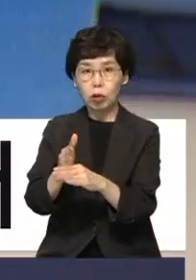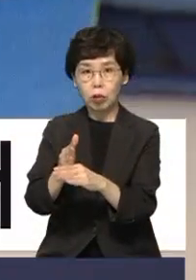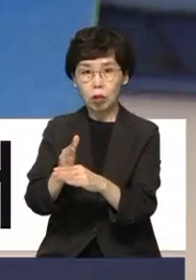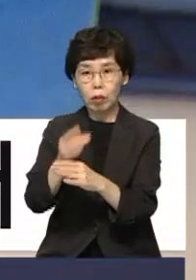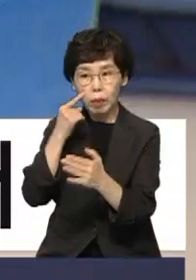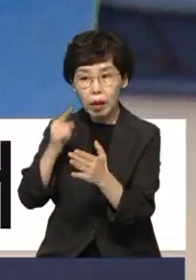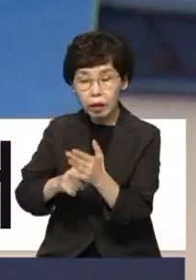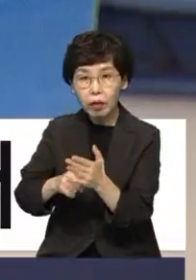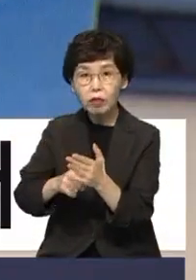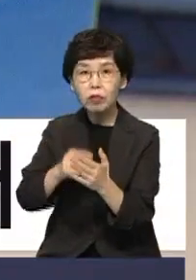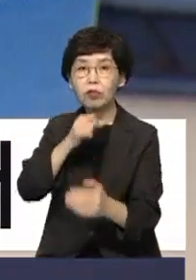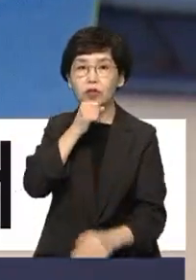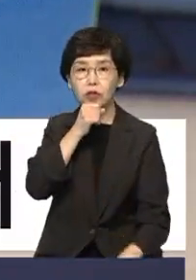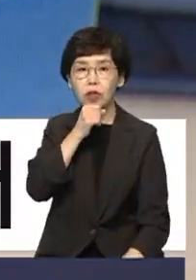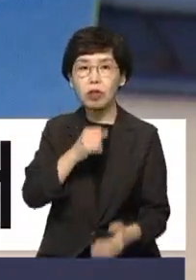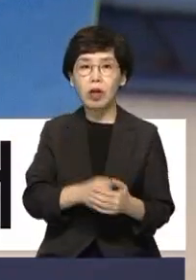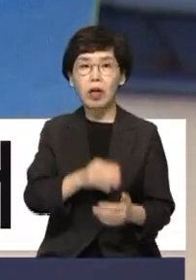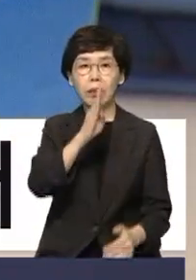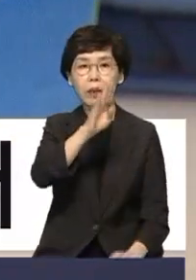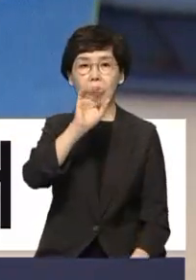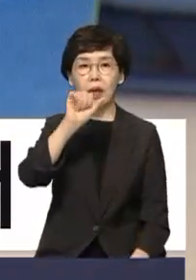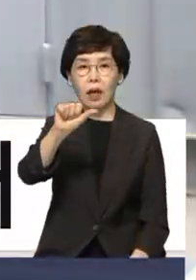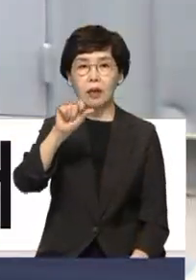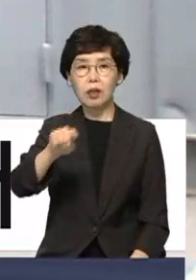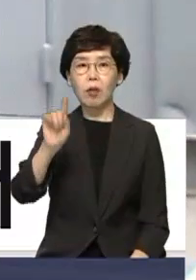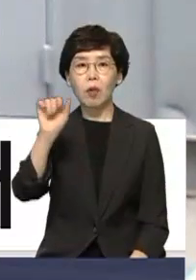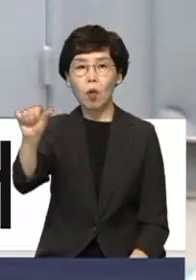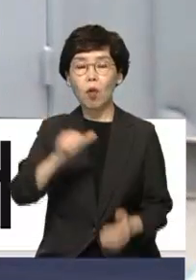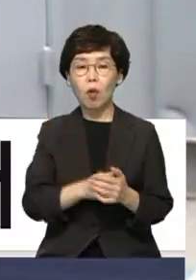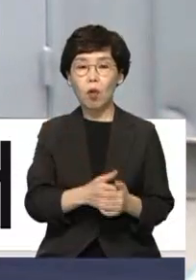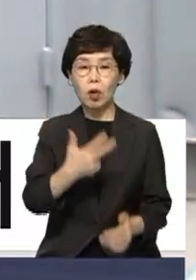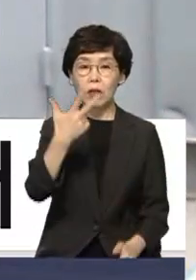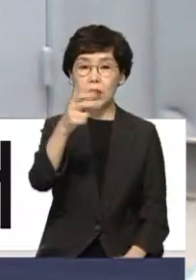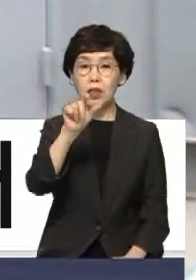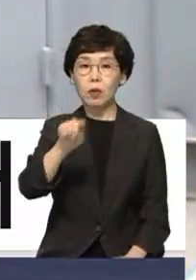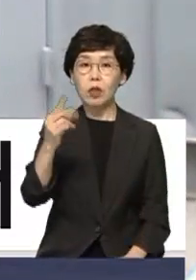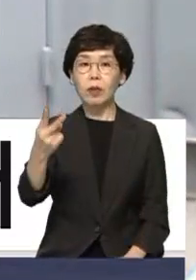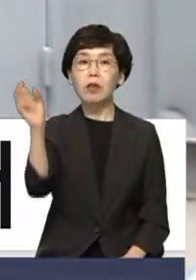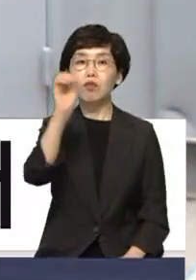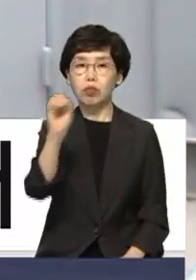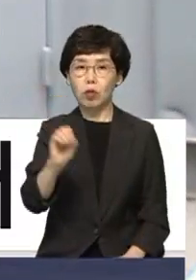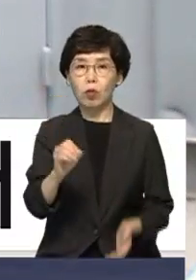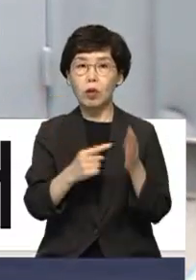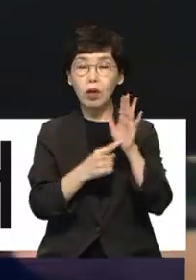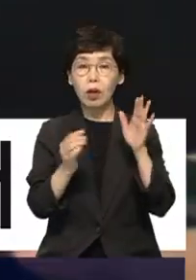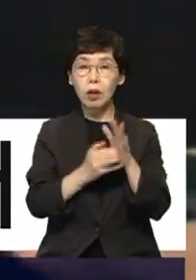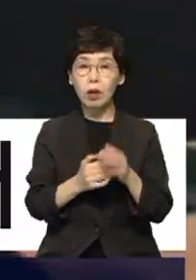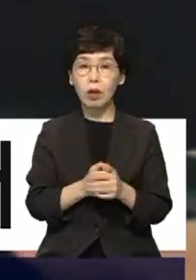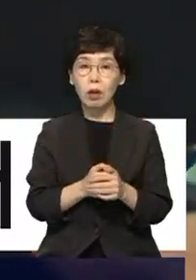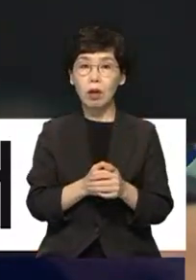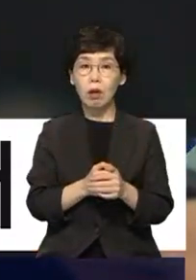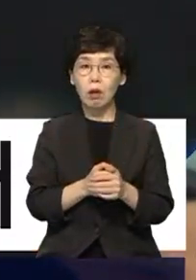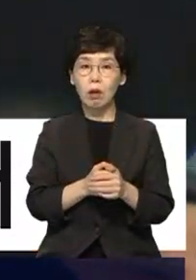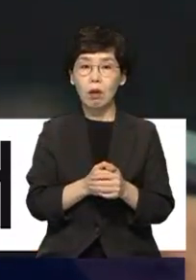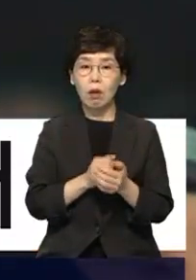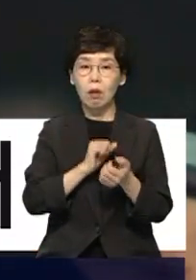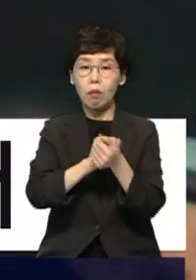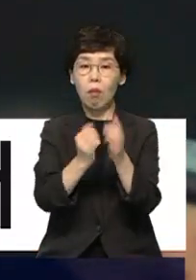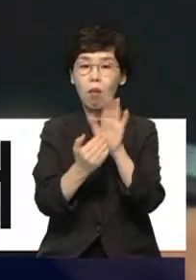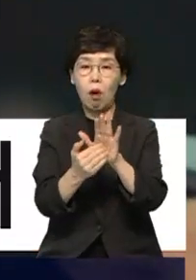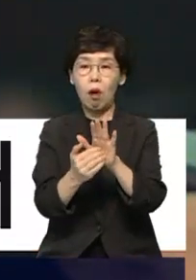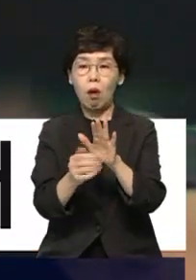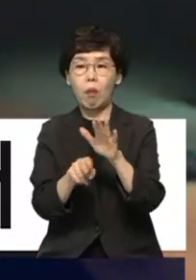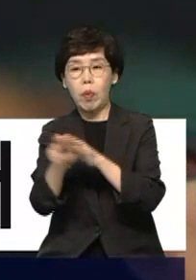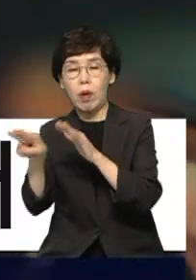국내 검출률은 8월 1주차 75.2%까지 상승했습니다. 면역 회피력이 높은 BA.5의